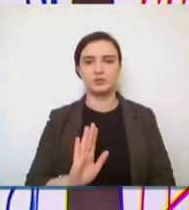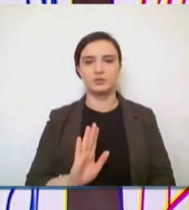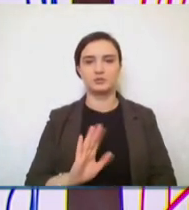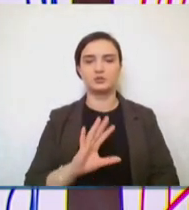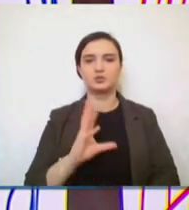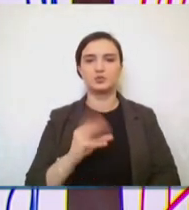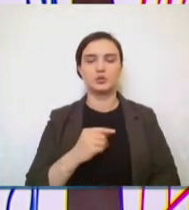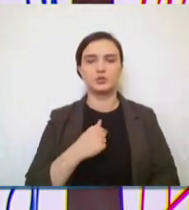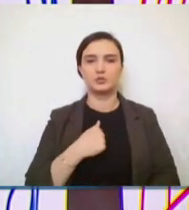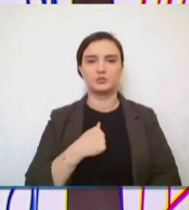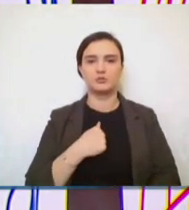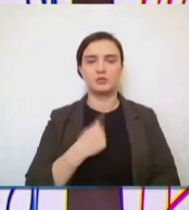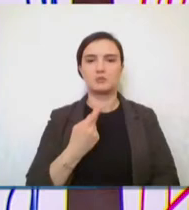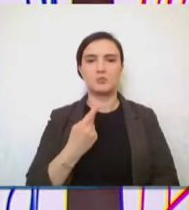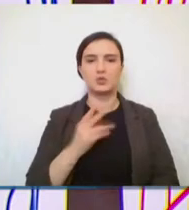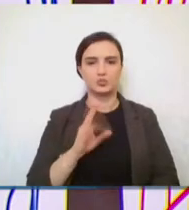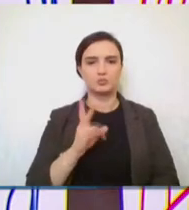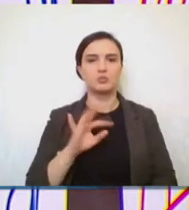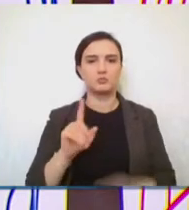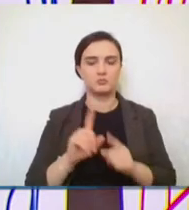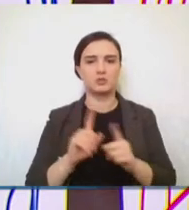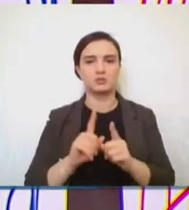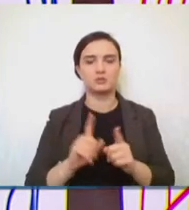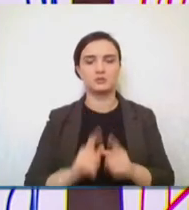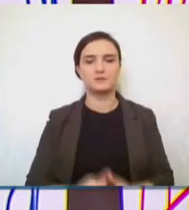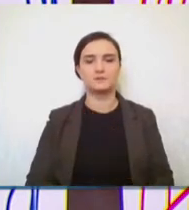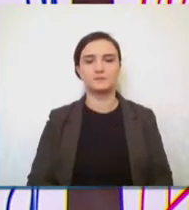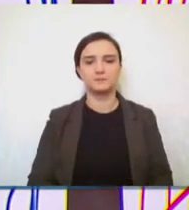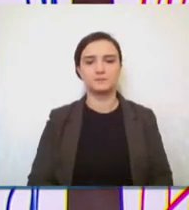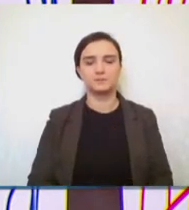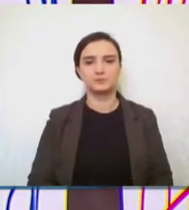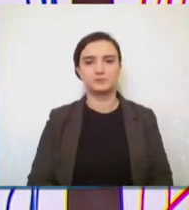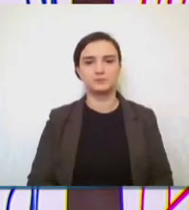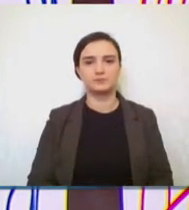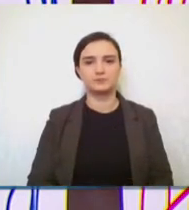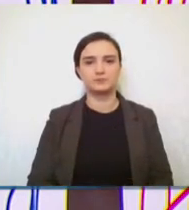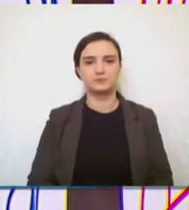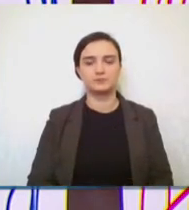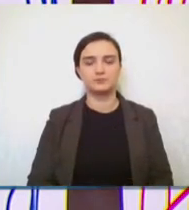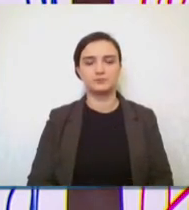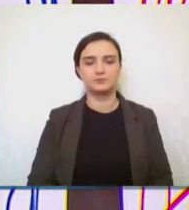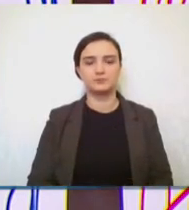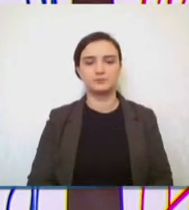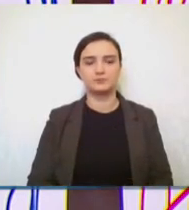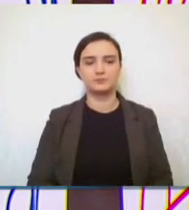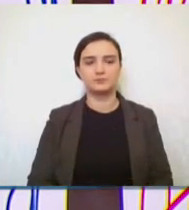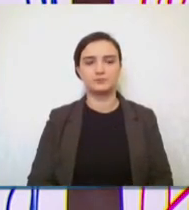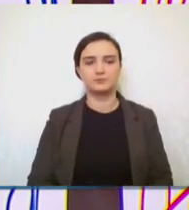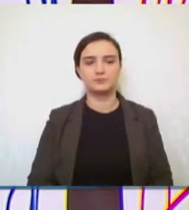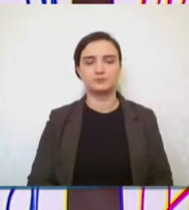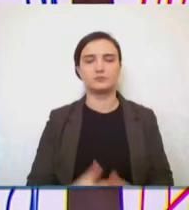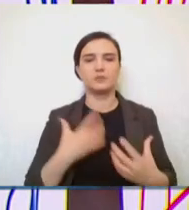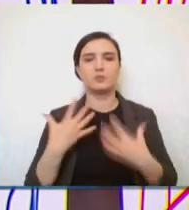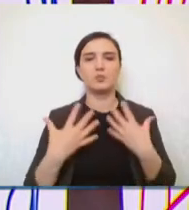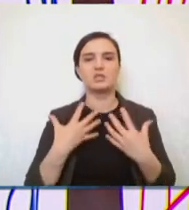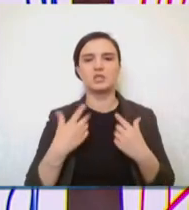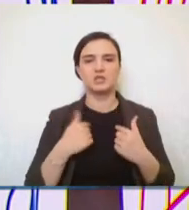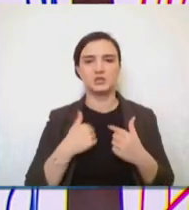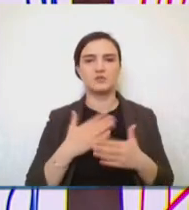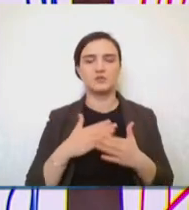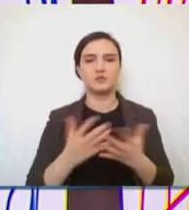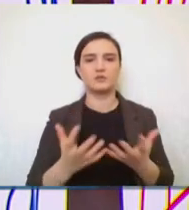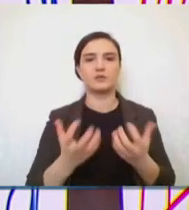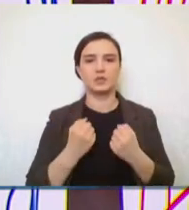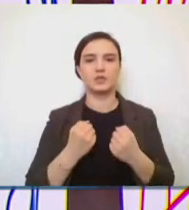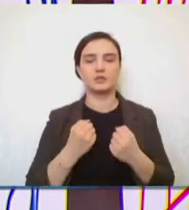მაწუხებს, მაგრამ მაინც და ერთი კიდე ასე კუჭიდან ემოციურ ფონზე ხშირად, აი რო ვთქვა